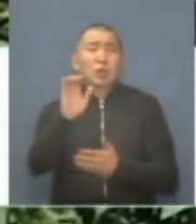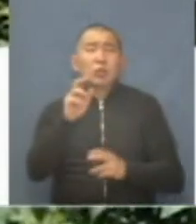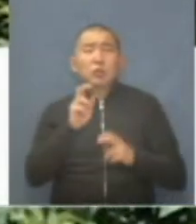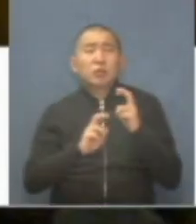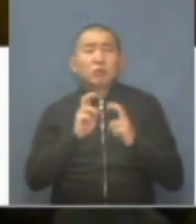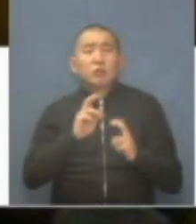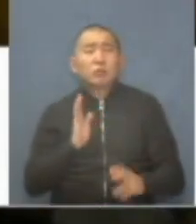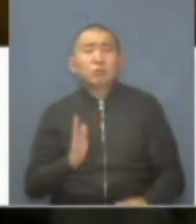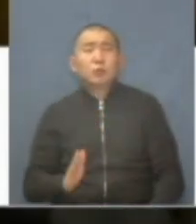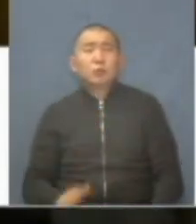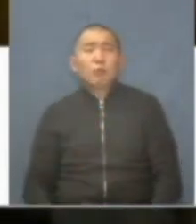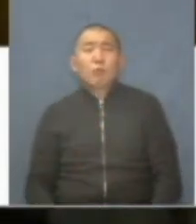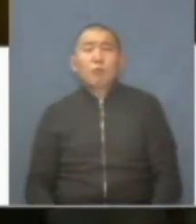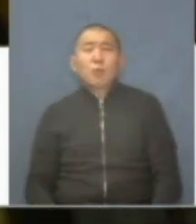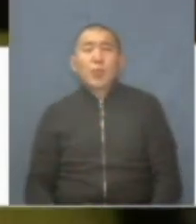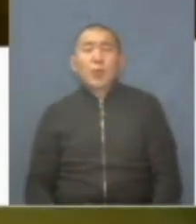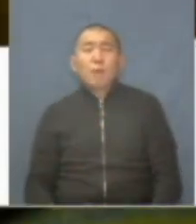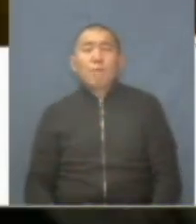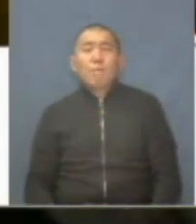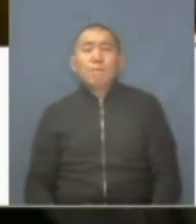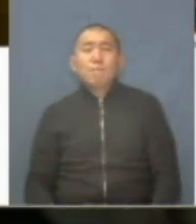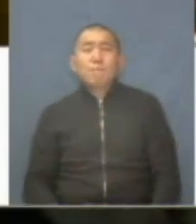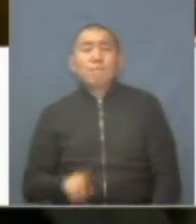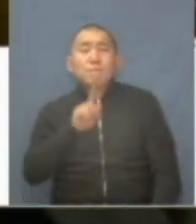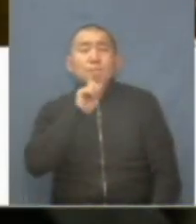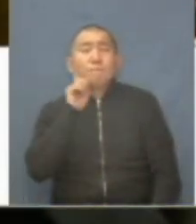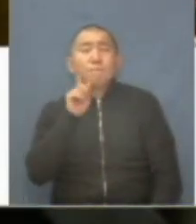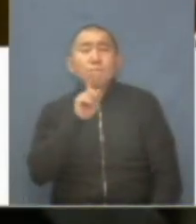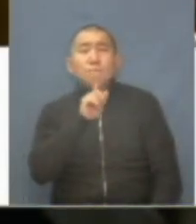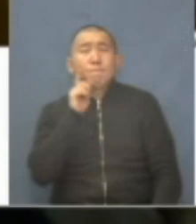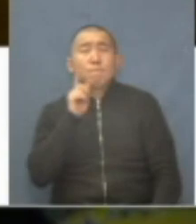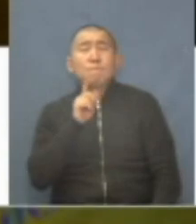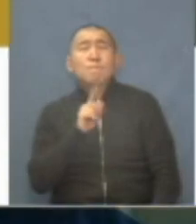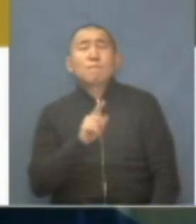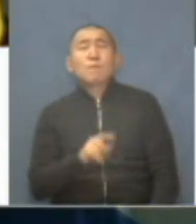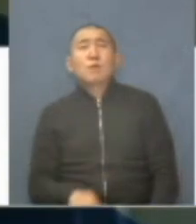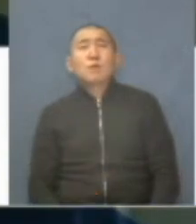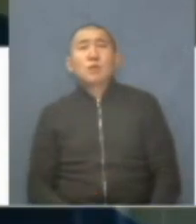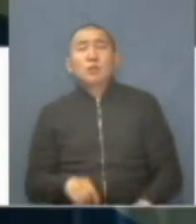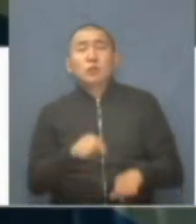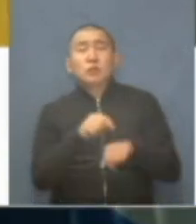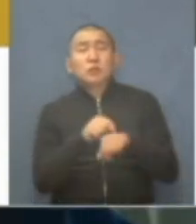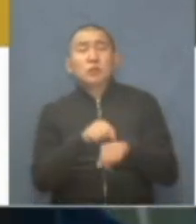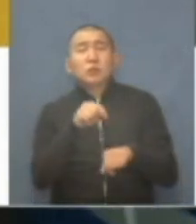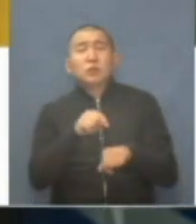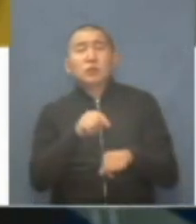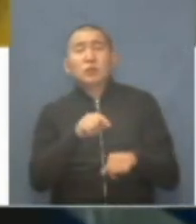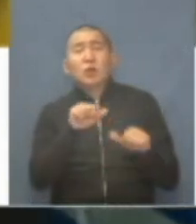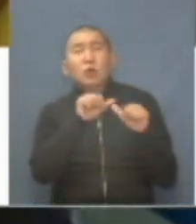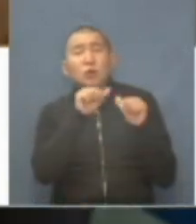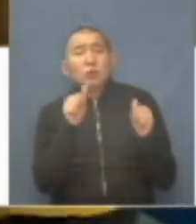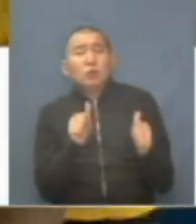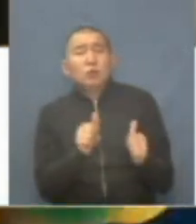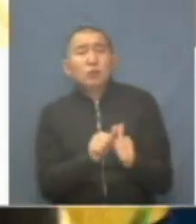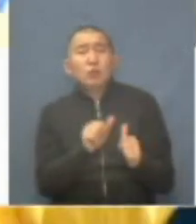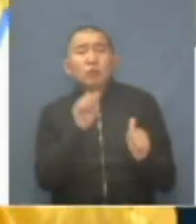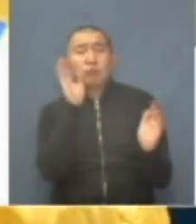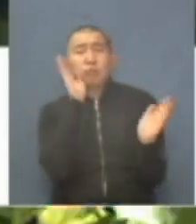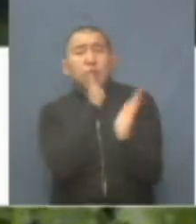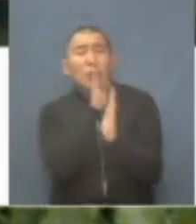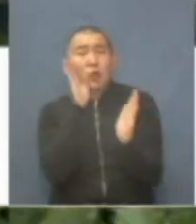деңгейін арттыру, тұрғындардың әсіресе жастардың табиғатқа деген сүйіспеншілігін ояту дейді. Қоғамдық экологиялық даму